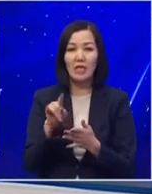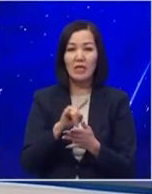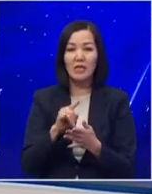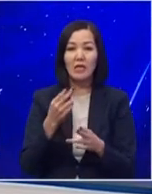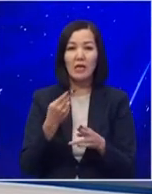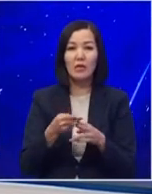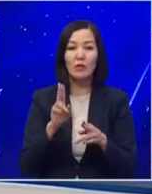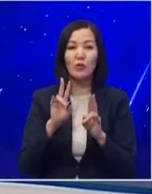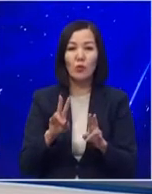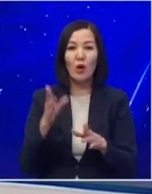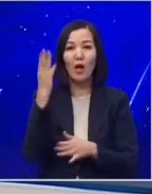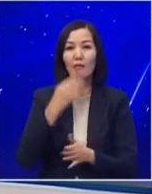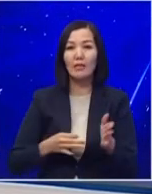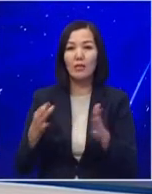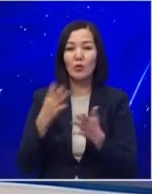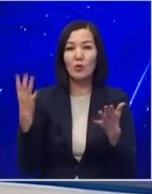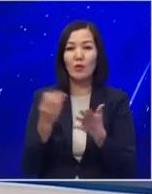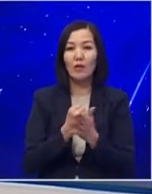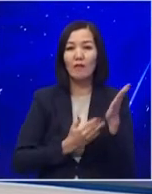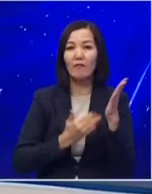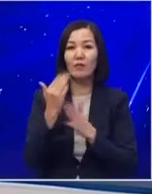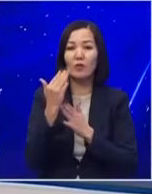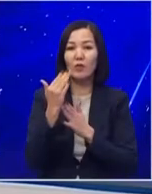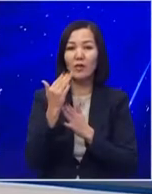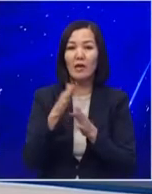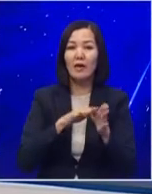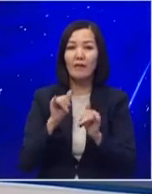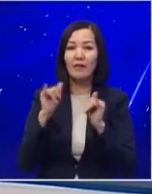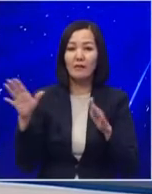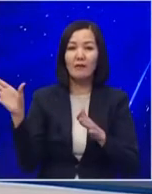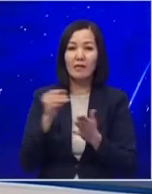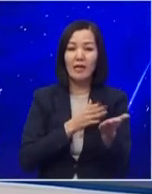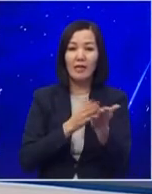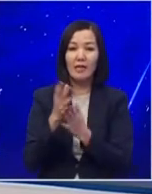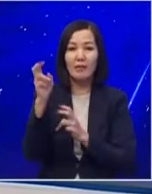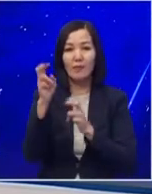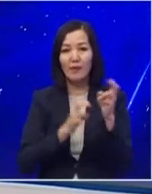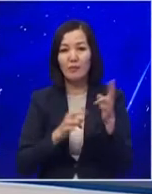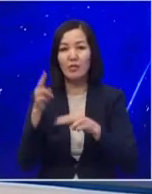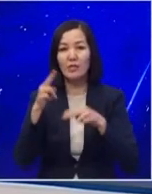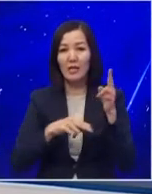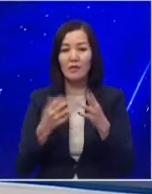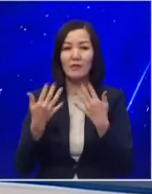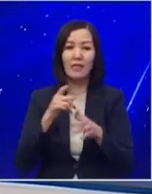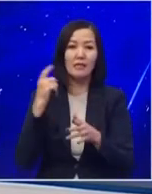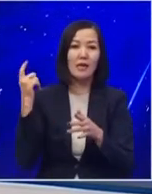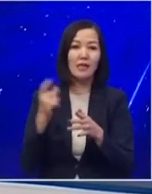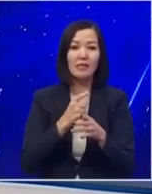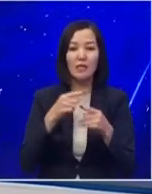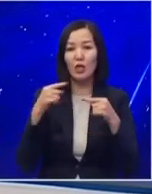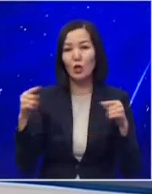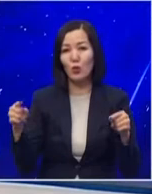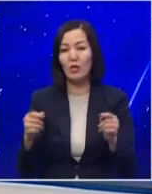алматинской области удалось удержать высокие позиции в развитие всех отраслей промышленности и строительства сельского